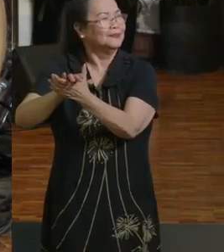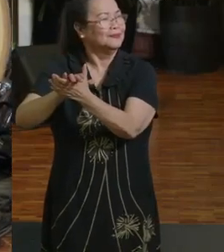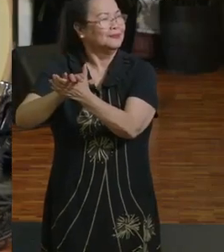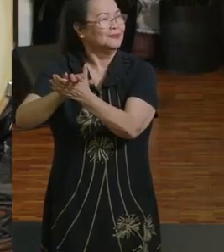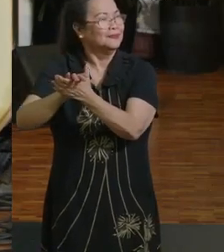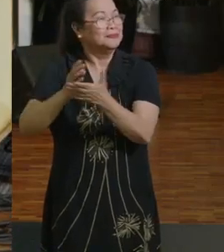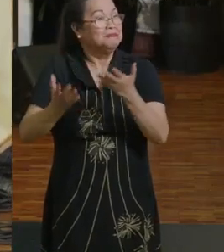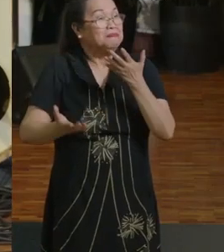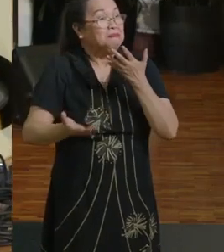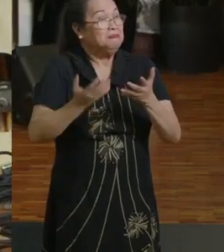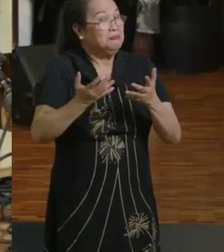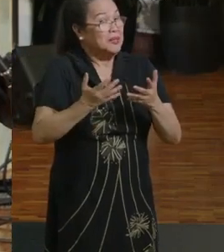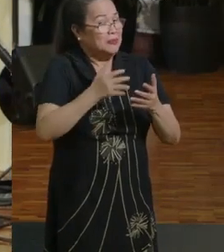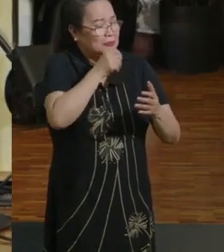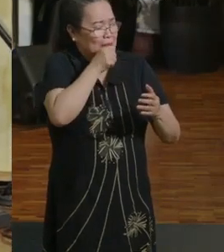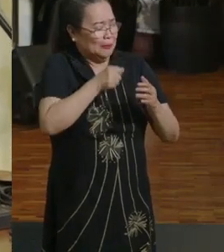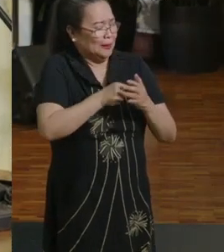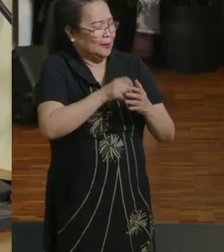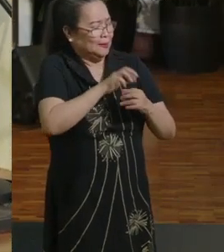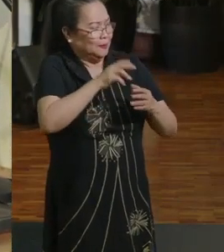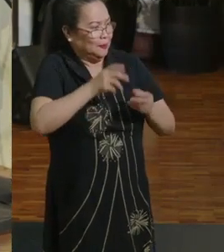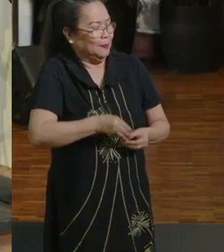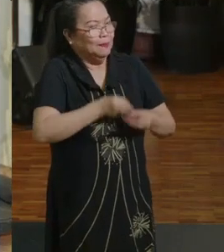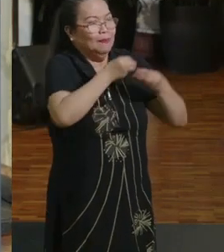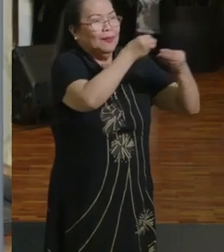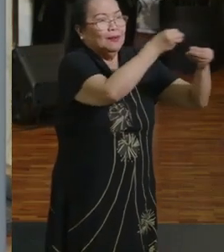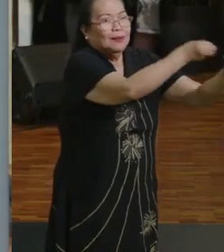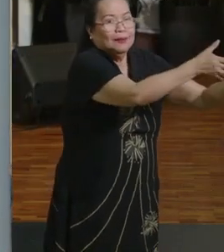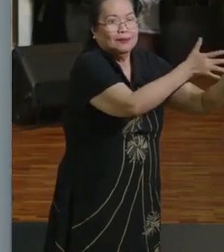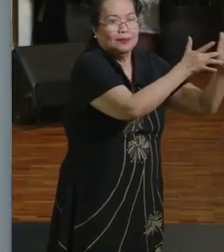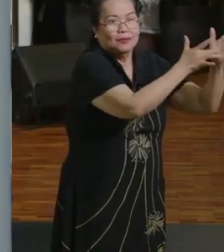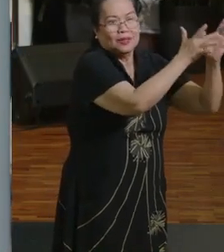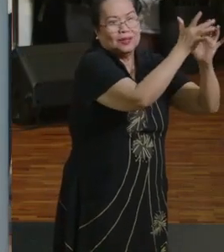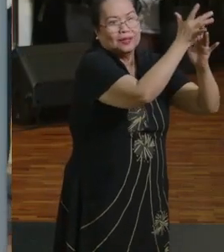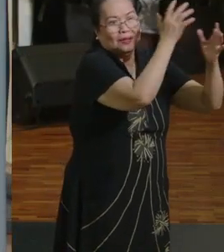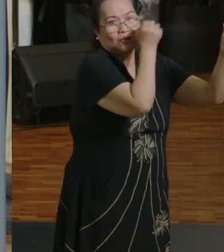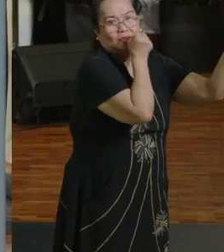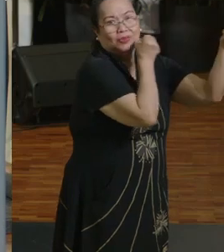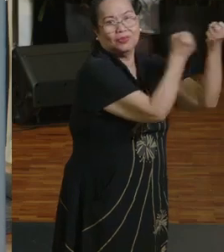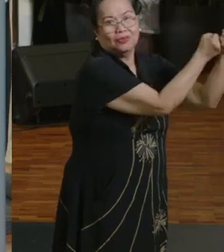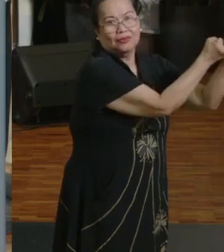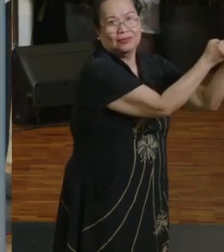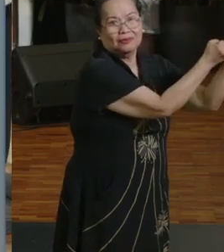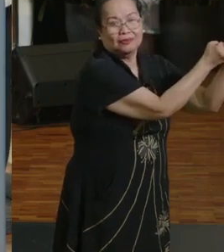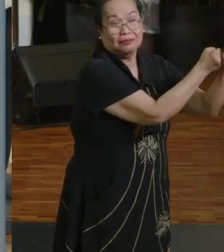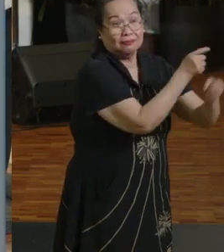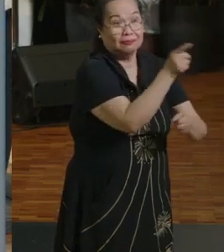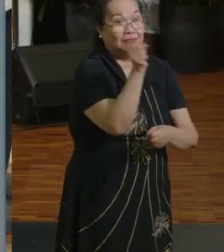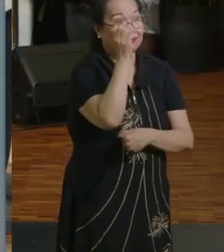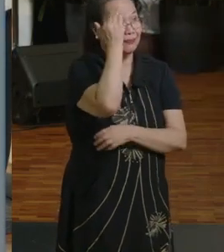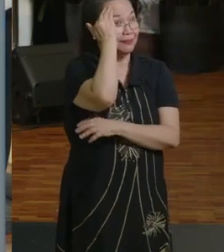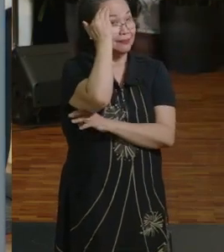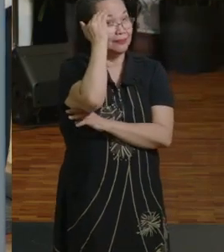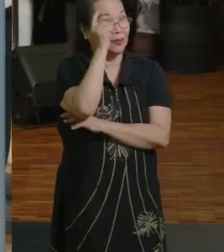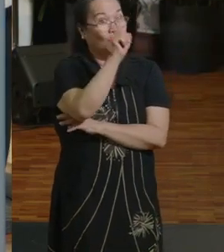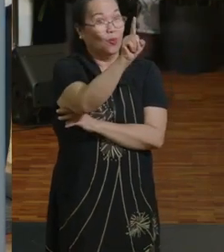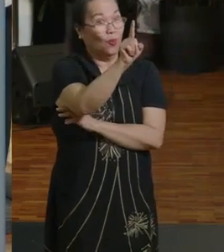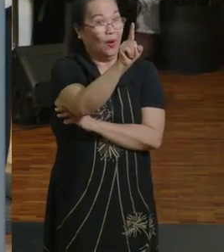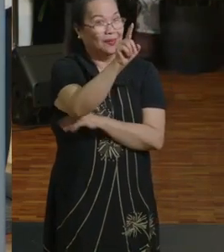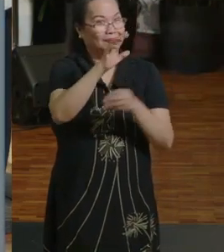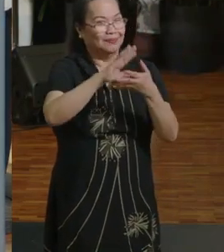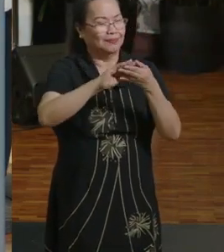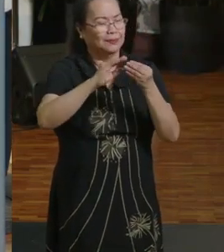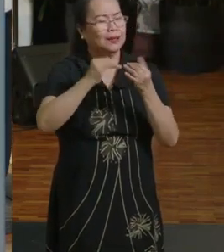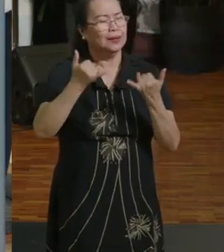ay kanyang ibinibigay kay Jesus. Meron po ako naisip na isang detalye. Ngayon ko